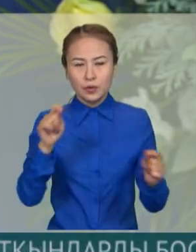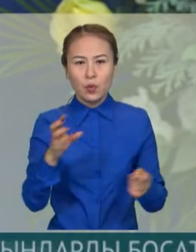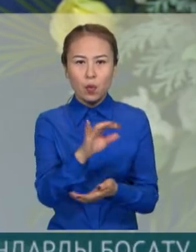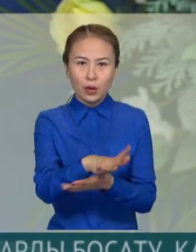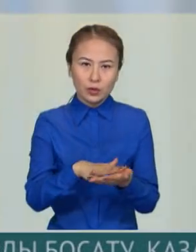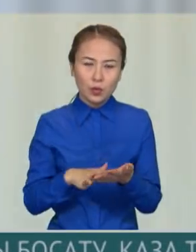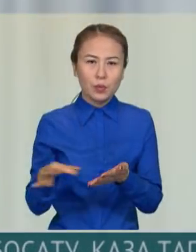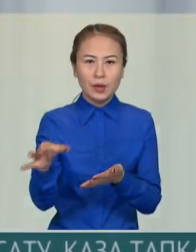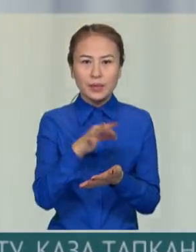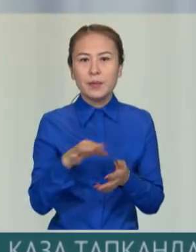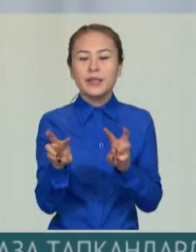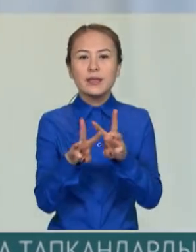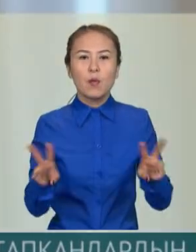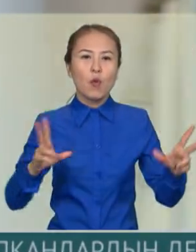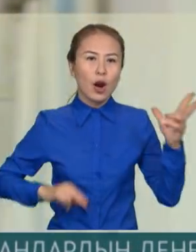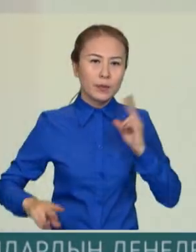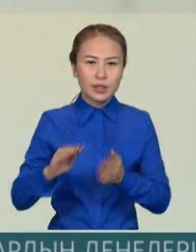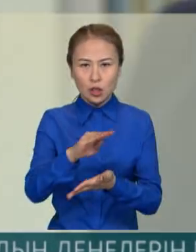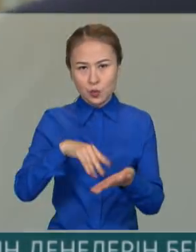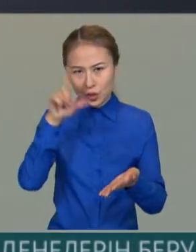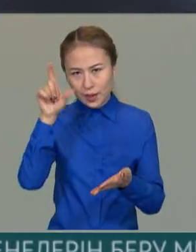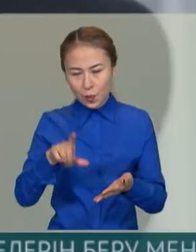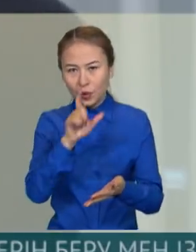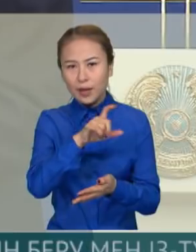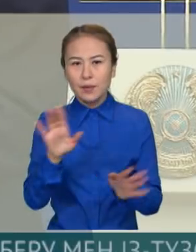табысталды. Оған облыс әкімдері, министрлер, мұғалім,